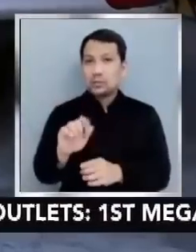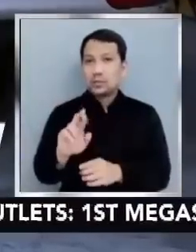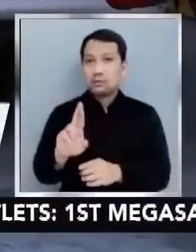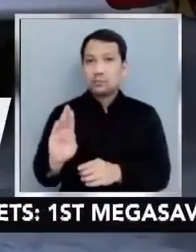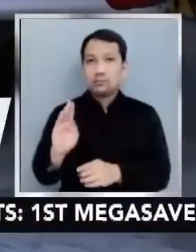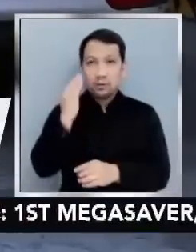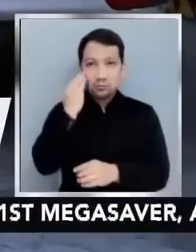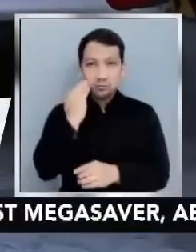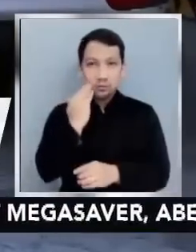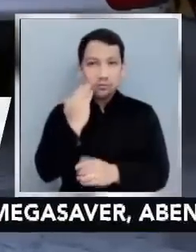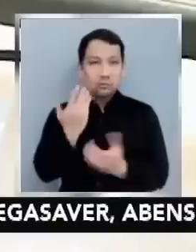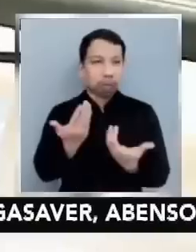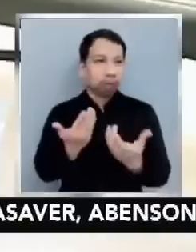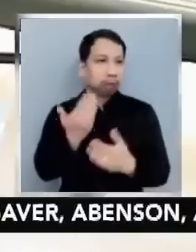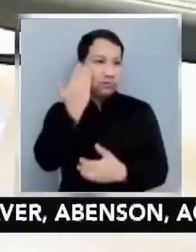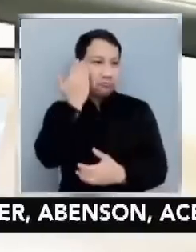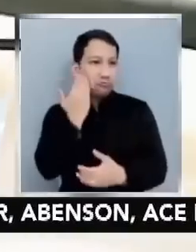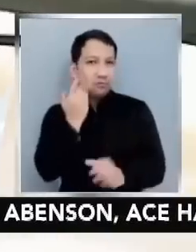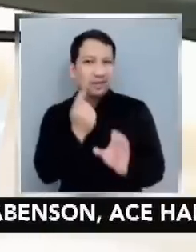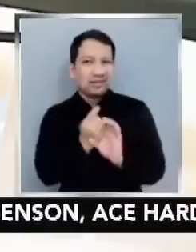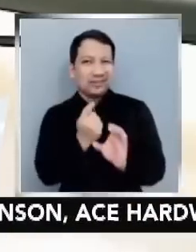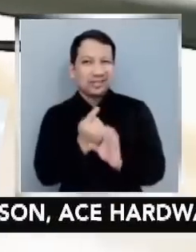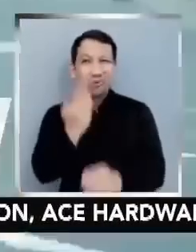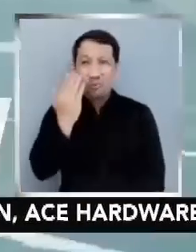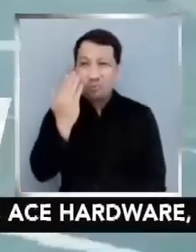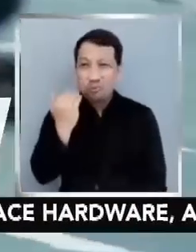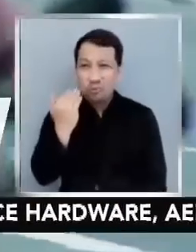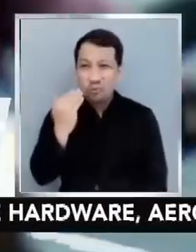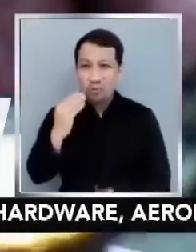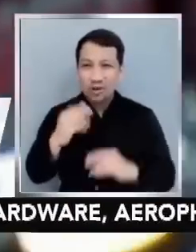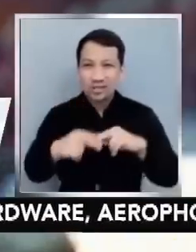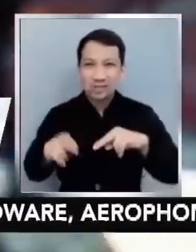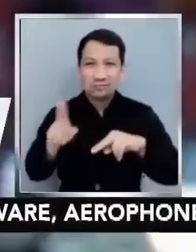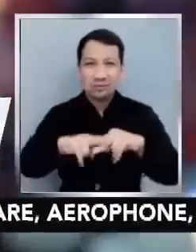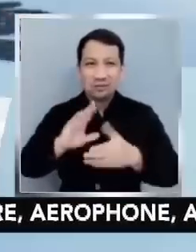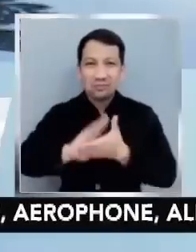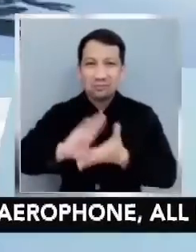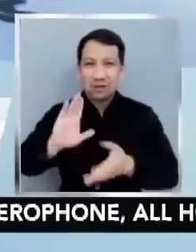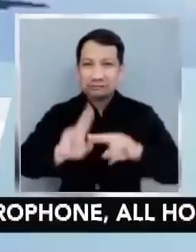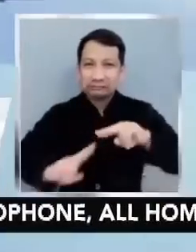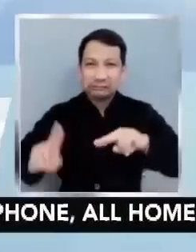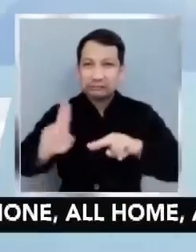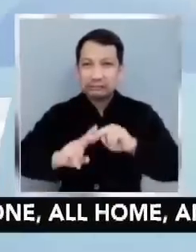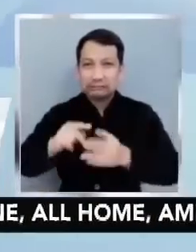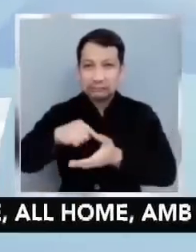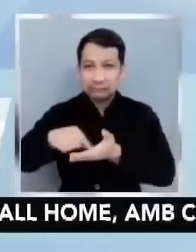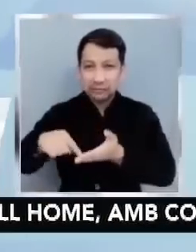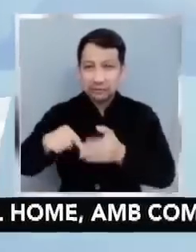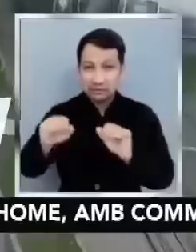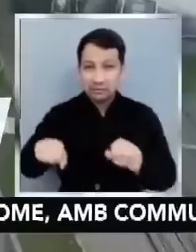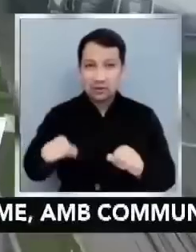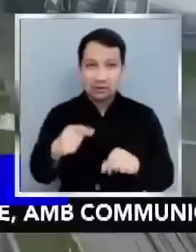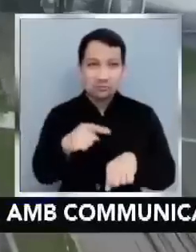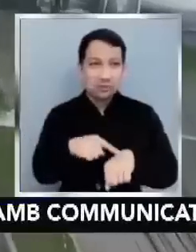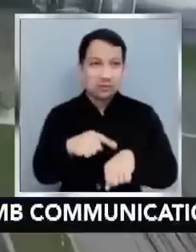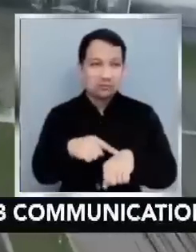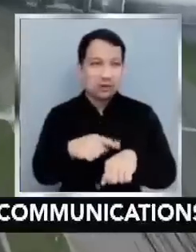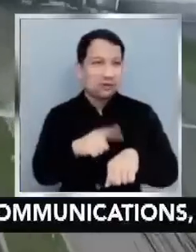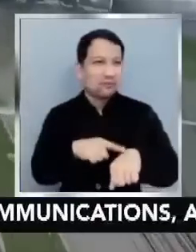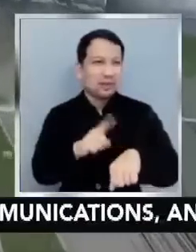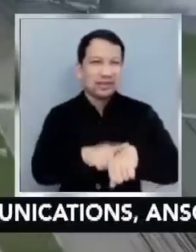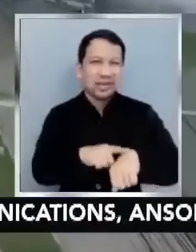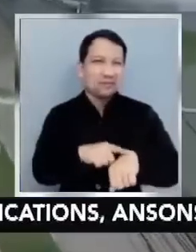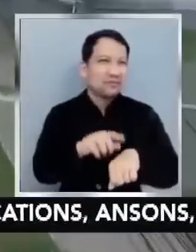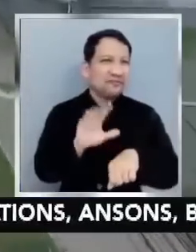mga taxi ang dahilan din daw kung bakit nagkaka-surge charge o dagdag na charge kapag peak season o peak hour. Bakit ano ng surge charge